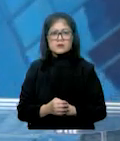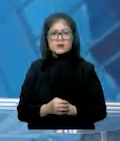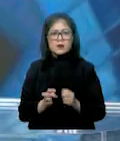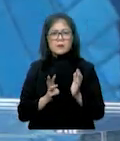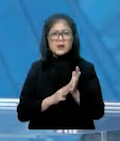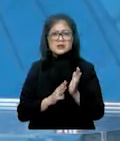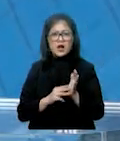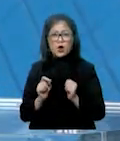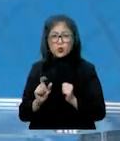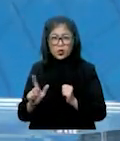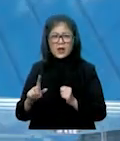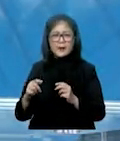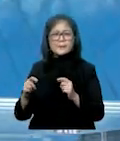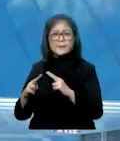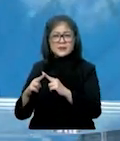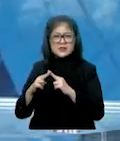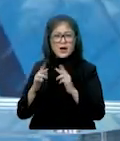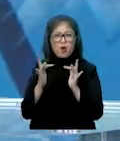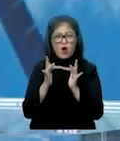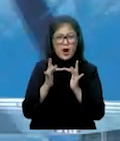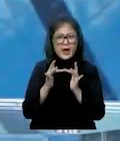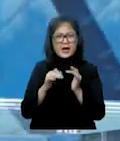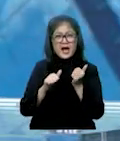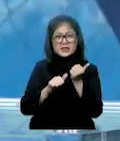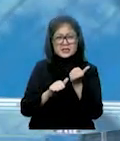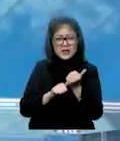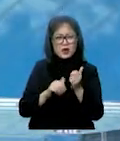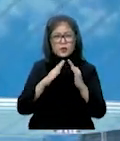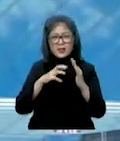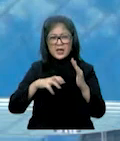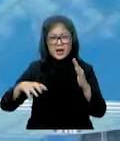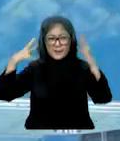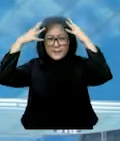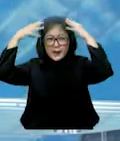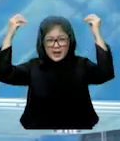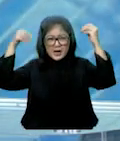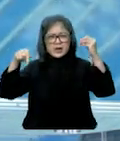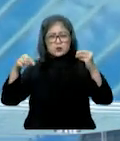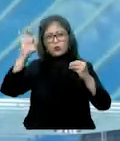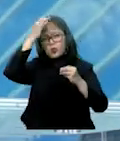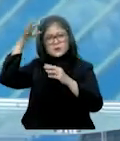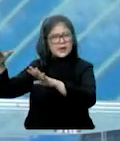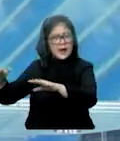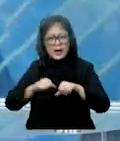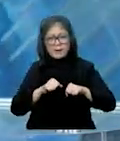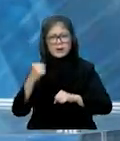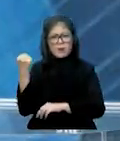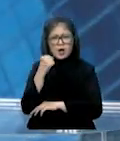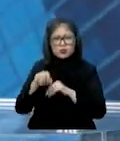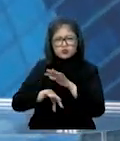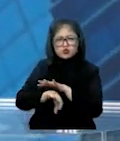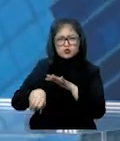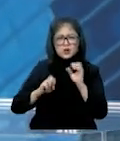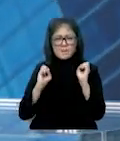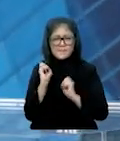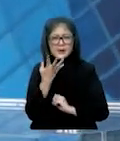Pemirsa, terjerat utang pinjaman online, seorang asisten rumah tangga di Padang, Sumatera Barat diamankan polisi. Pelaku nekat mencuri perhiasan majikannya